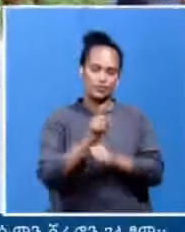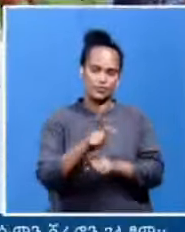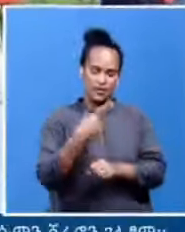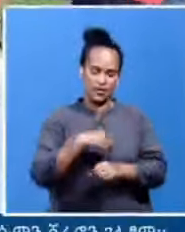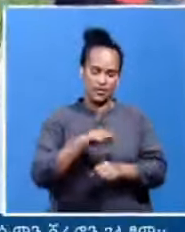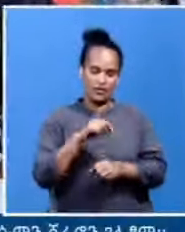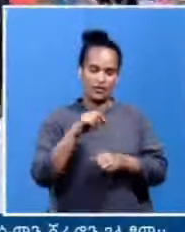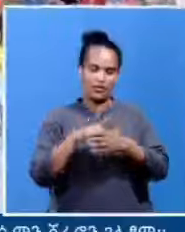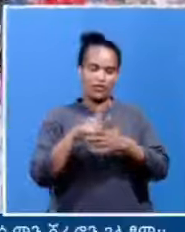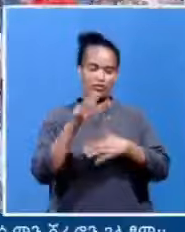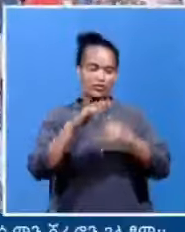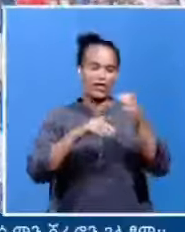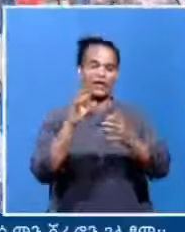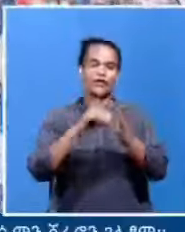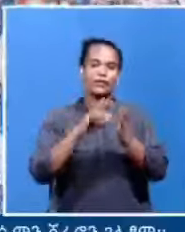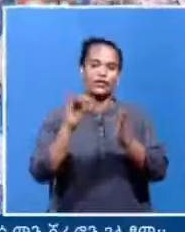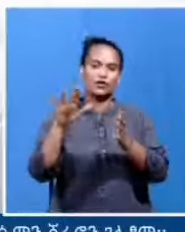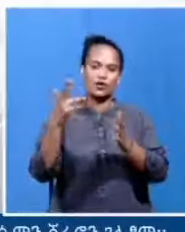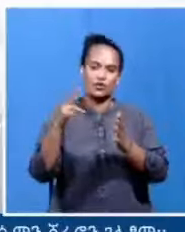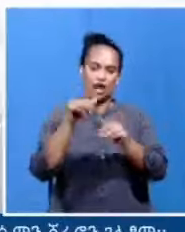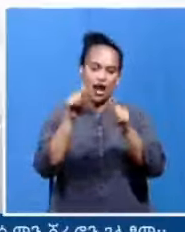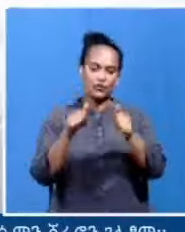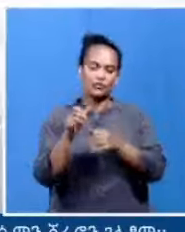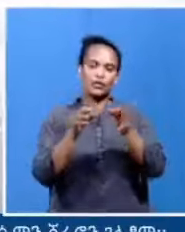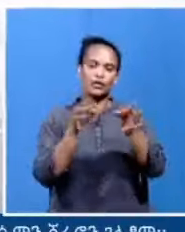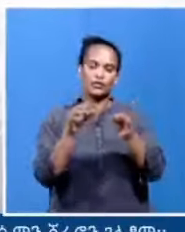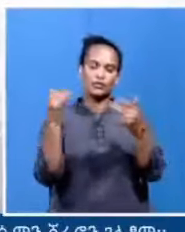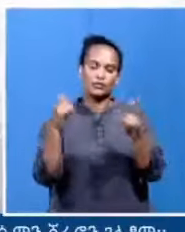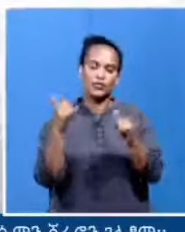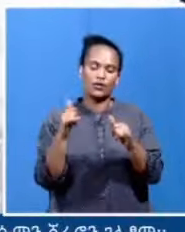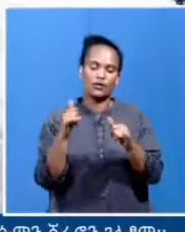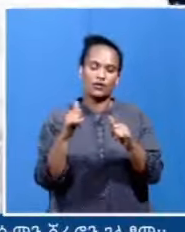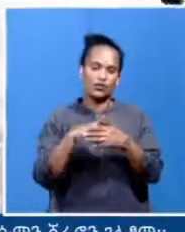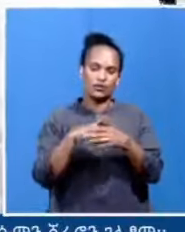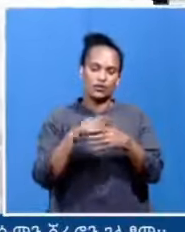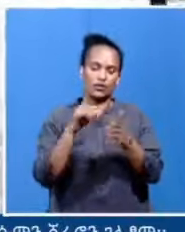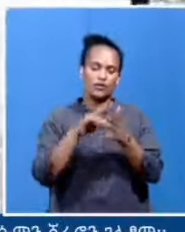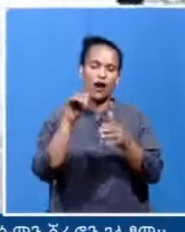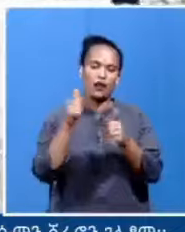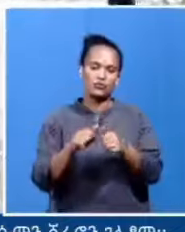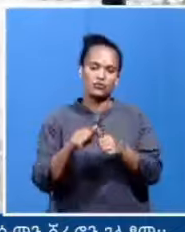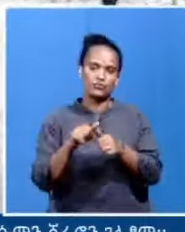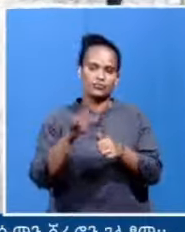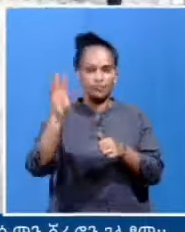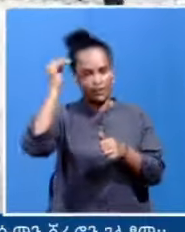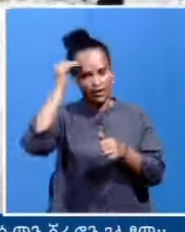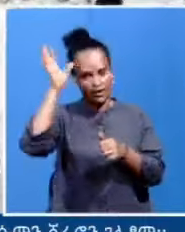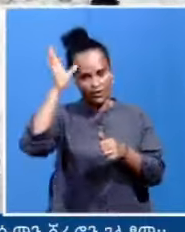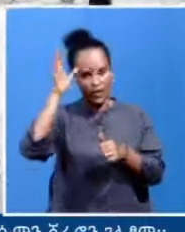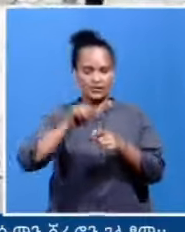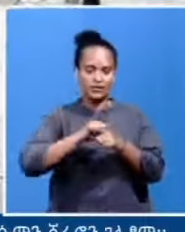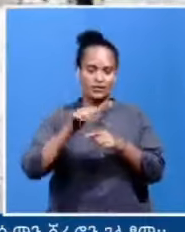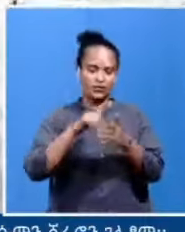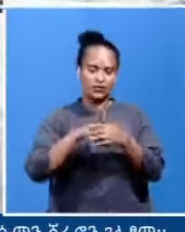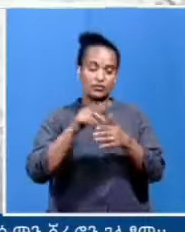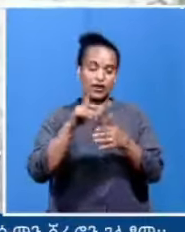ኣባላት ጋንታ ኩዕሶ ኢድ ከተማታት ሸራሮን ኣክሱምን ገሊፆም። ተፃዋታይ ጋንታ ኩዕሶ ኢድ ከተማ ኣክሱም ማእኸለ ገብረ ውሃድን ኣሰልጣኒ ኩዕሶ